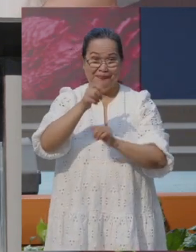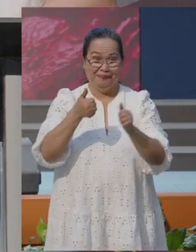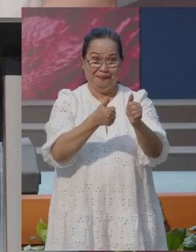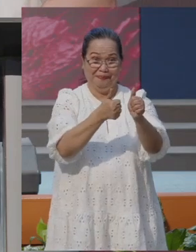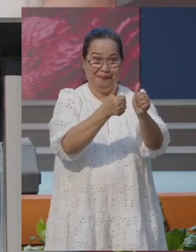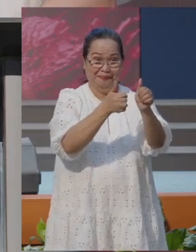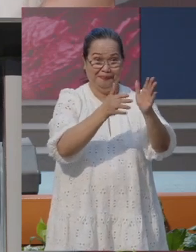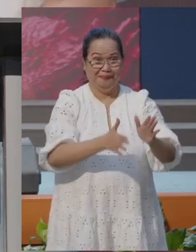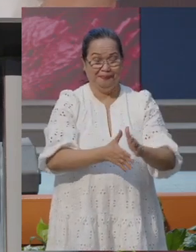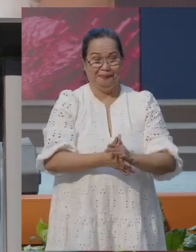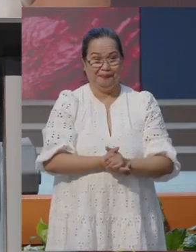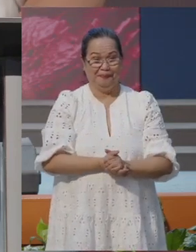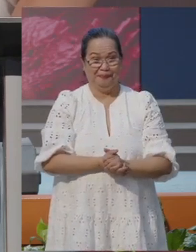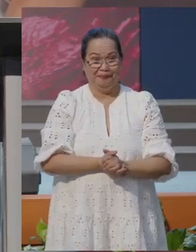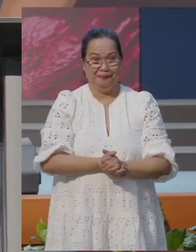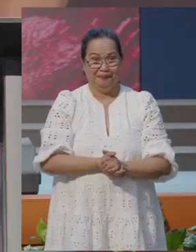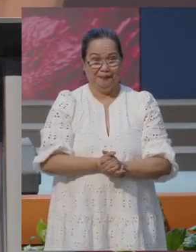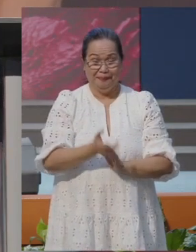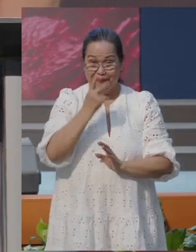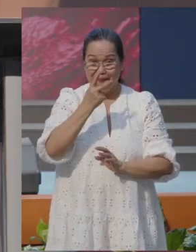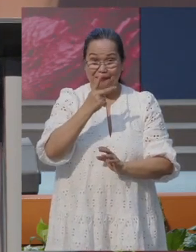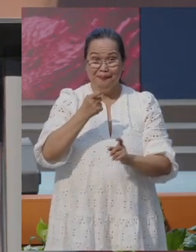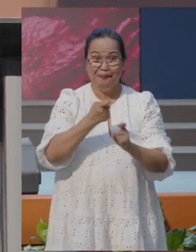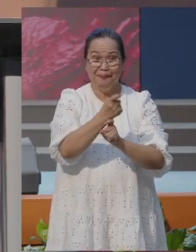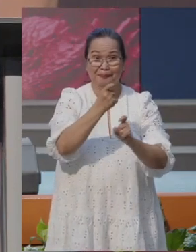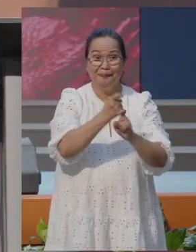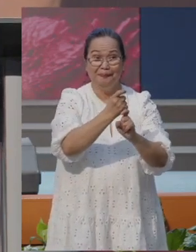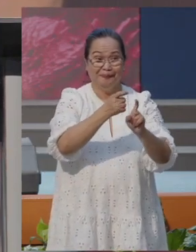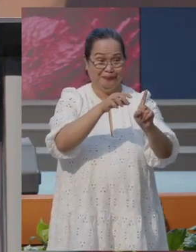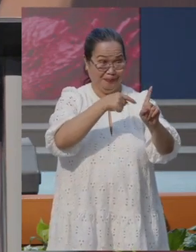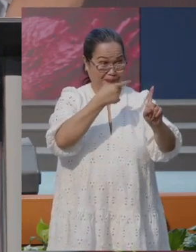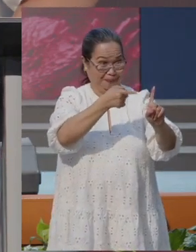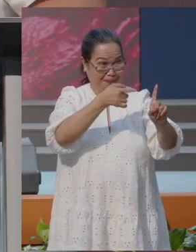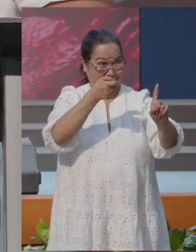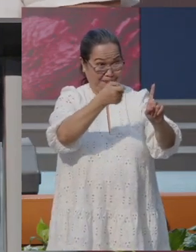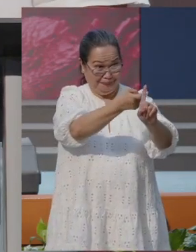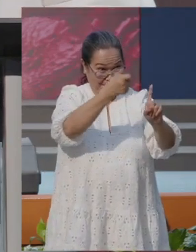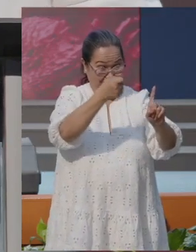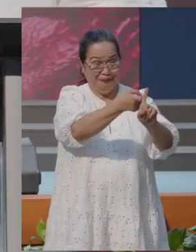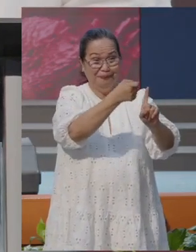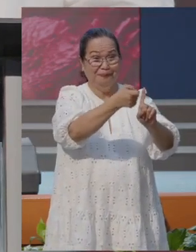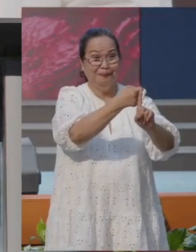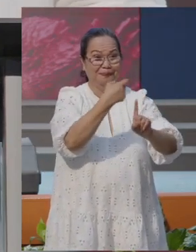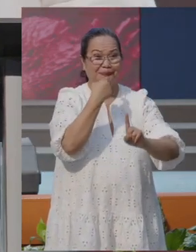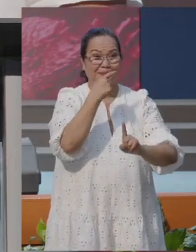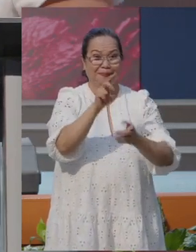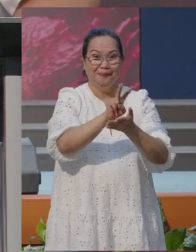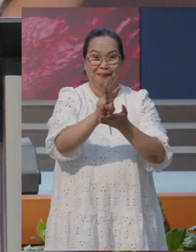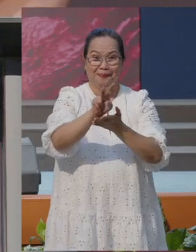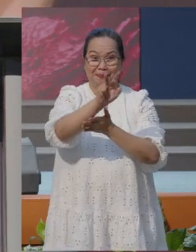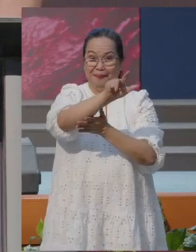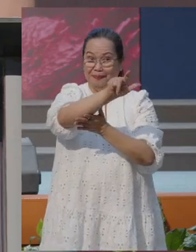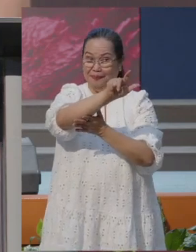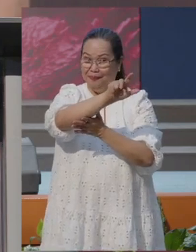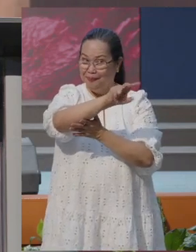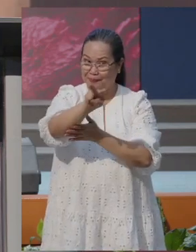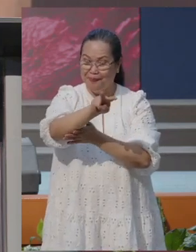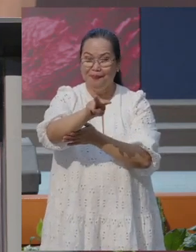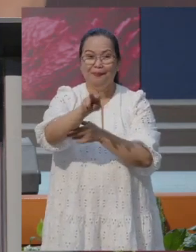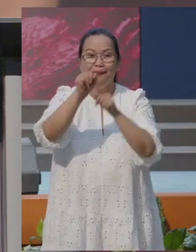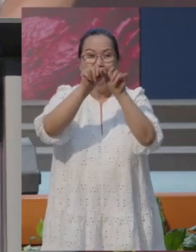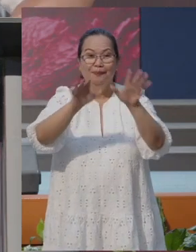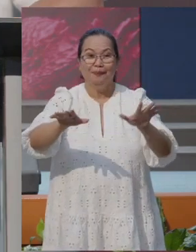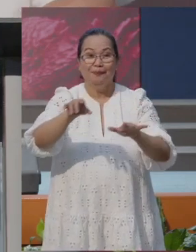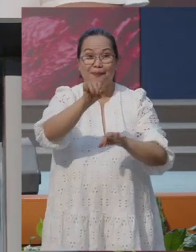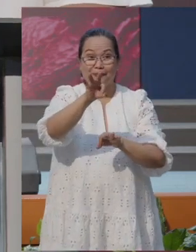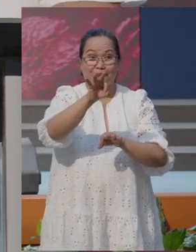apostol na nahaharap sa persecution. Sinabi niya, hindi ba, sa verse 22, "Blessed are you